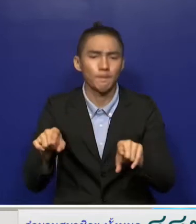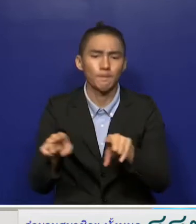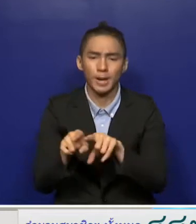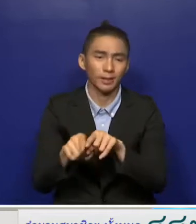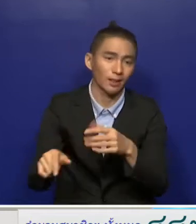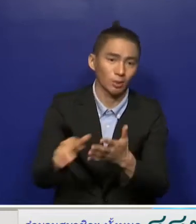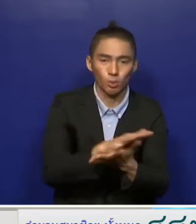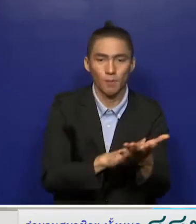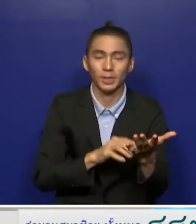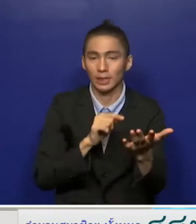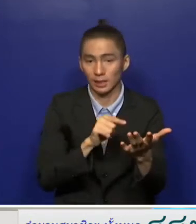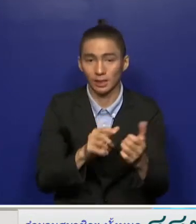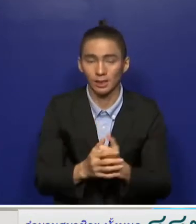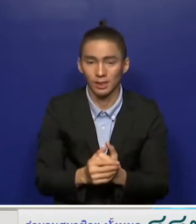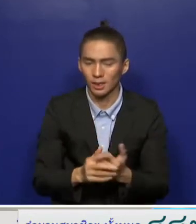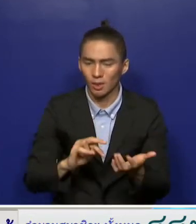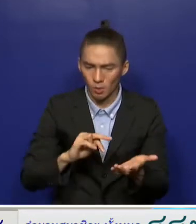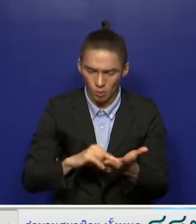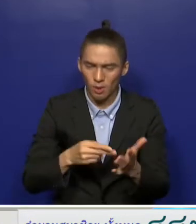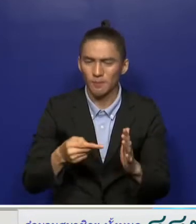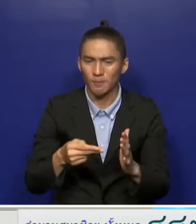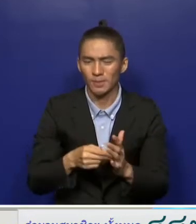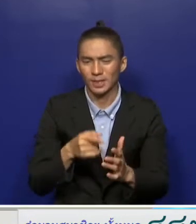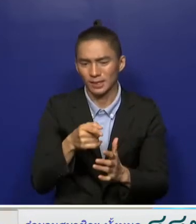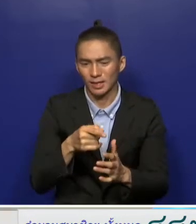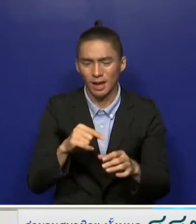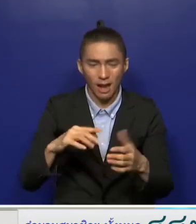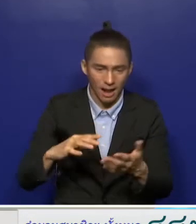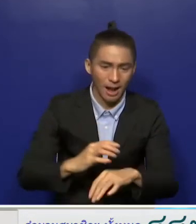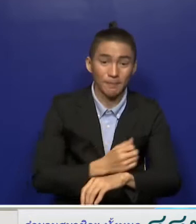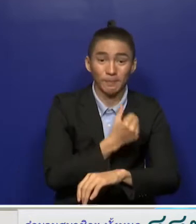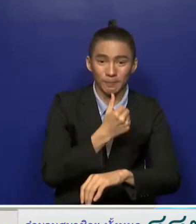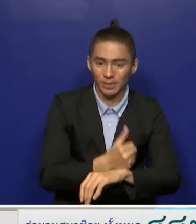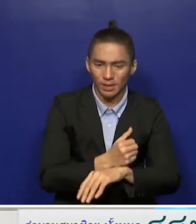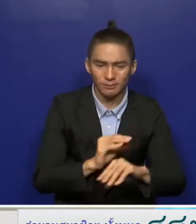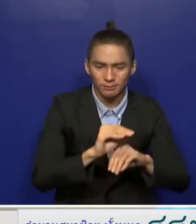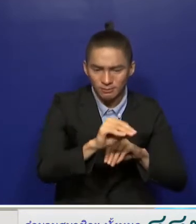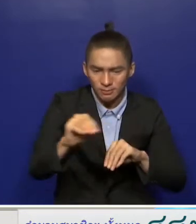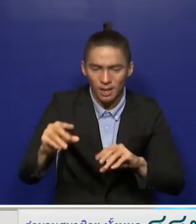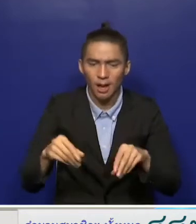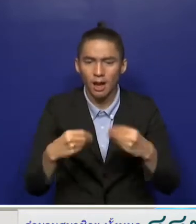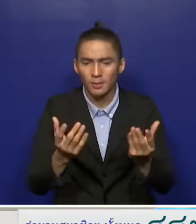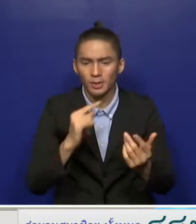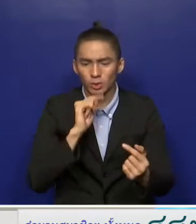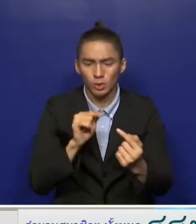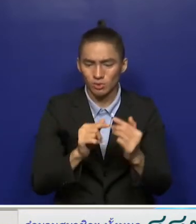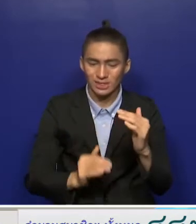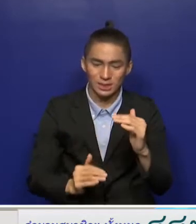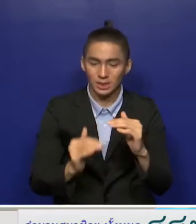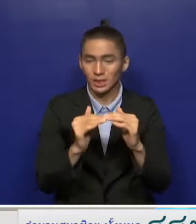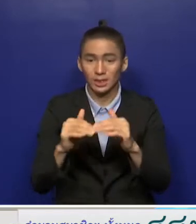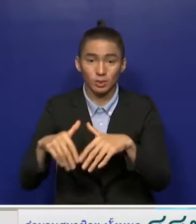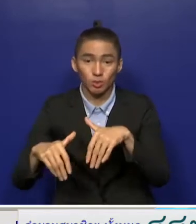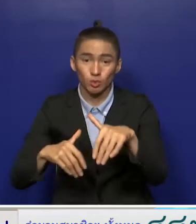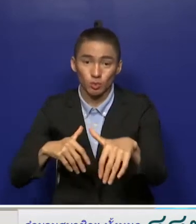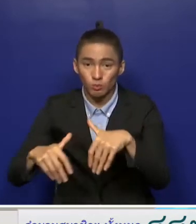ซึงอันนี้ก็คือจุดอ่อนในเรื่องของการกระจายอำนาจและใเรื่องของการให้สิทธพี่น้องประชาชนในเรื่องข